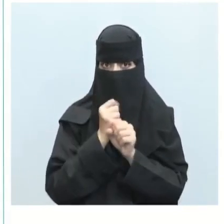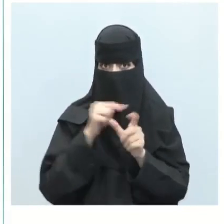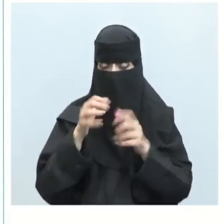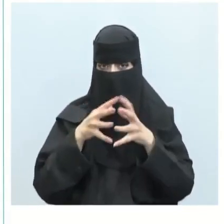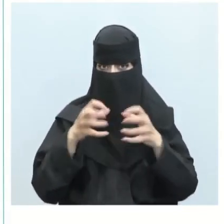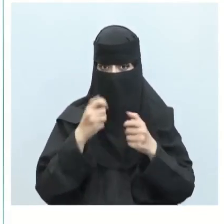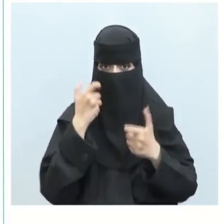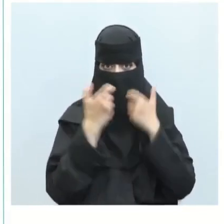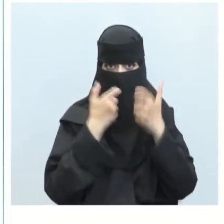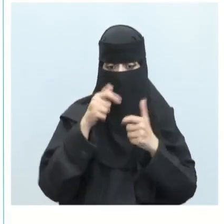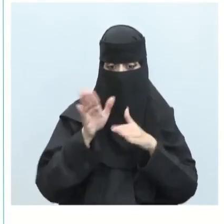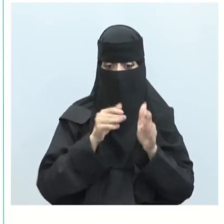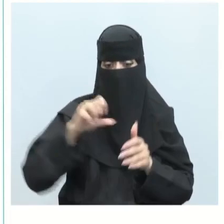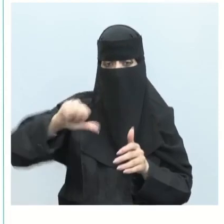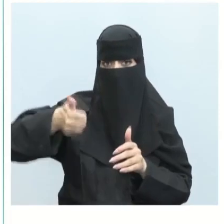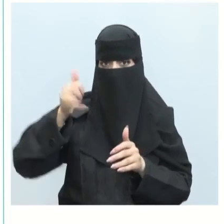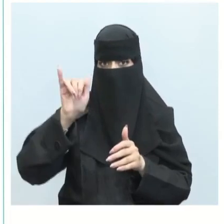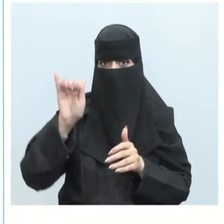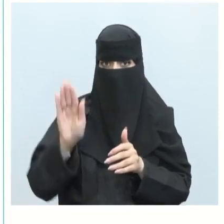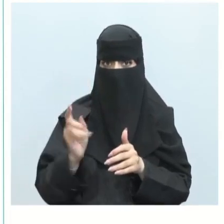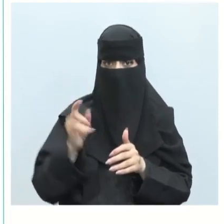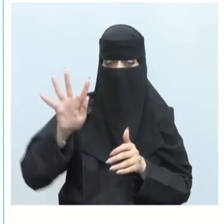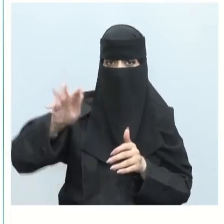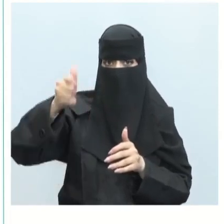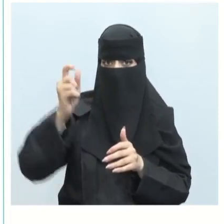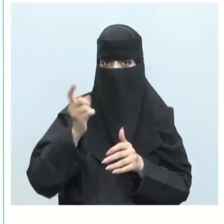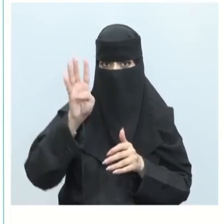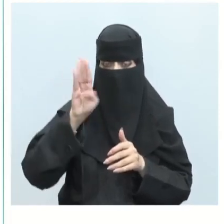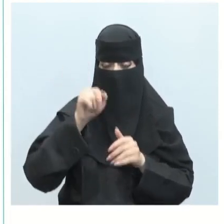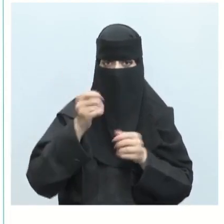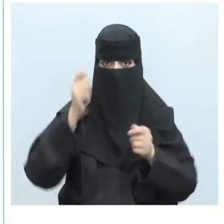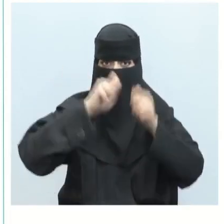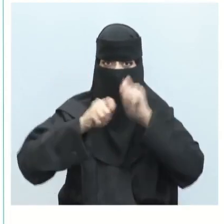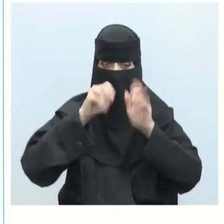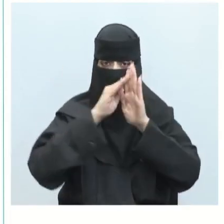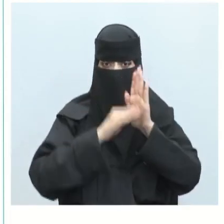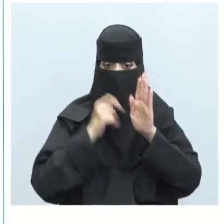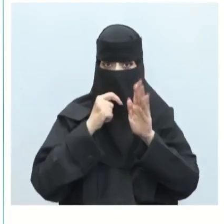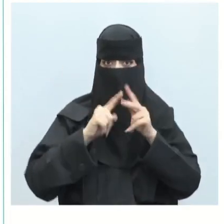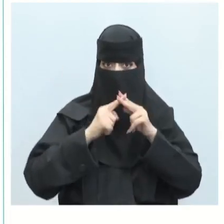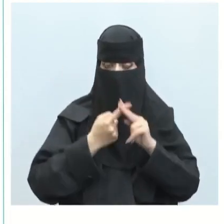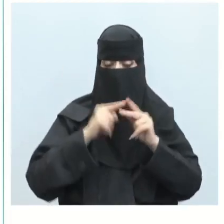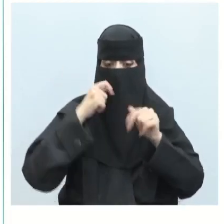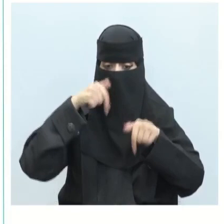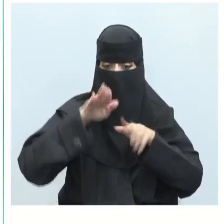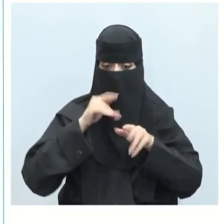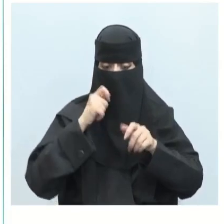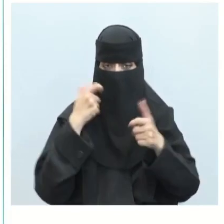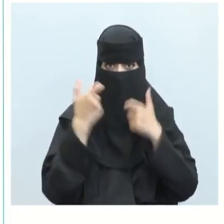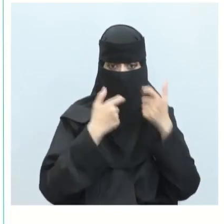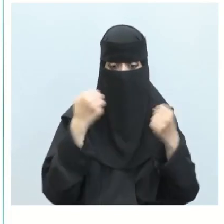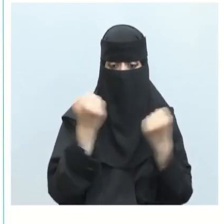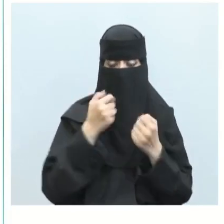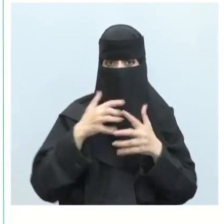تحليل فحص واير شارك باستخدام برنامج واير شارك كذلك قمنا بكشف نشاط مريب على الشبكه